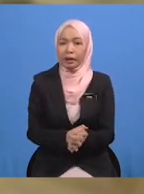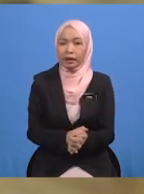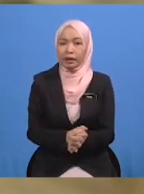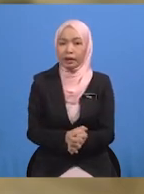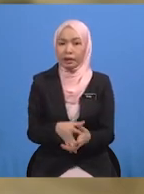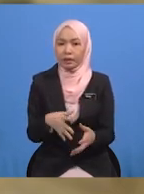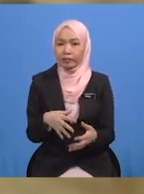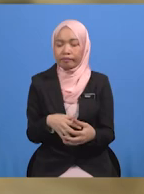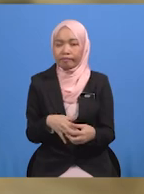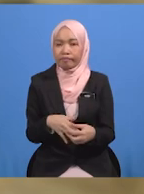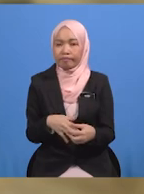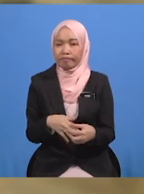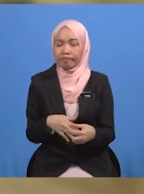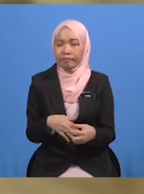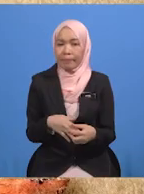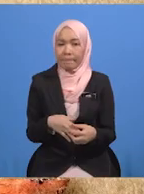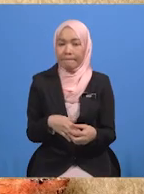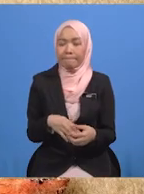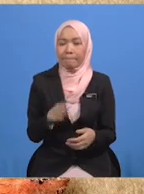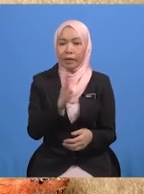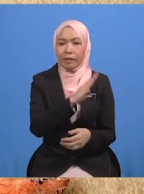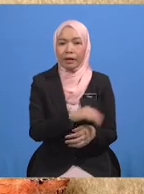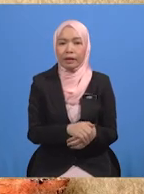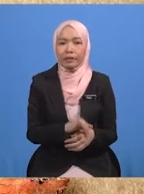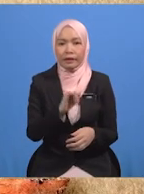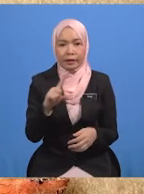kerajaan Turki Uthmaniyah, antaranya ialah